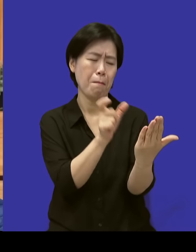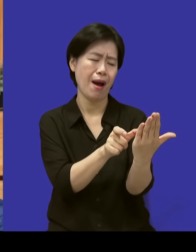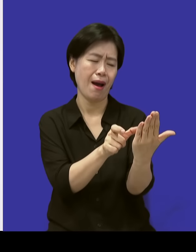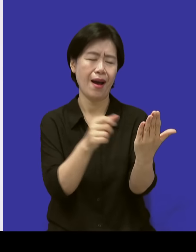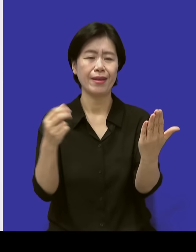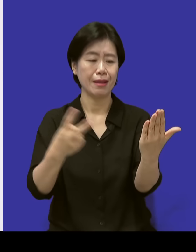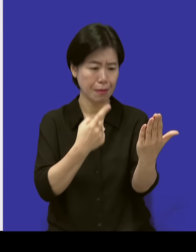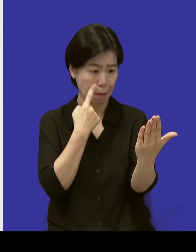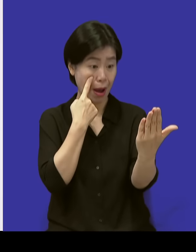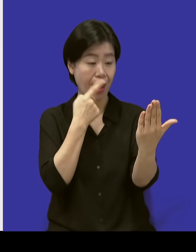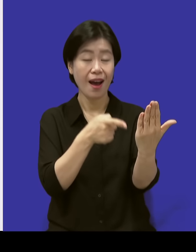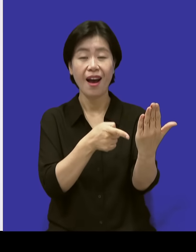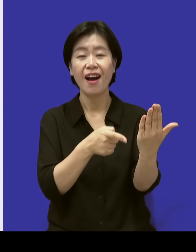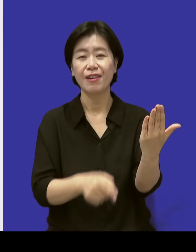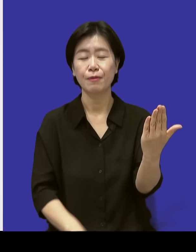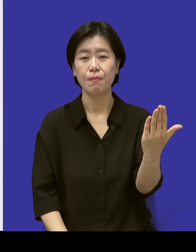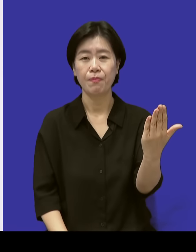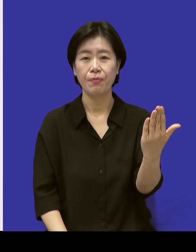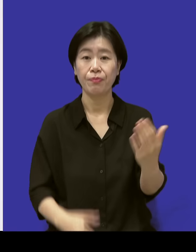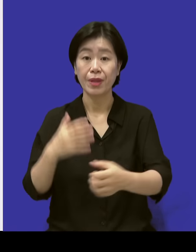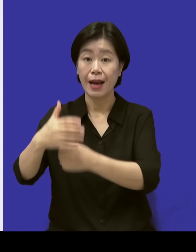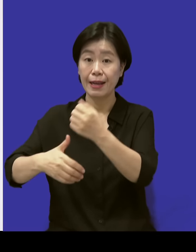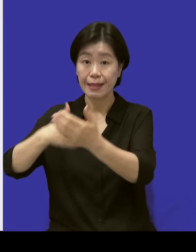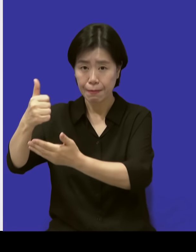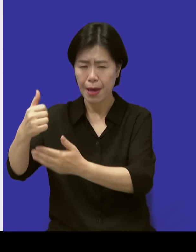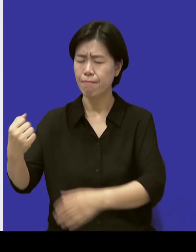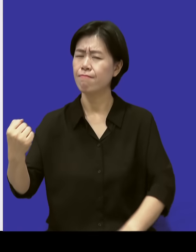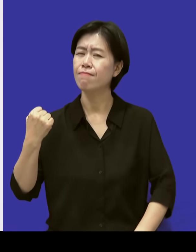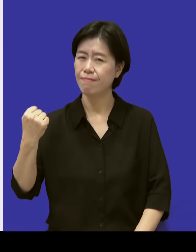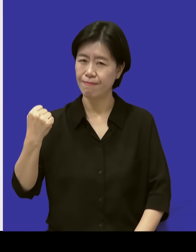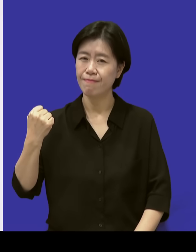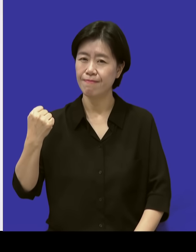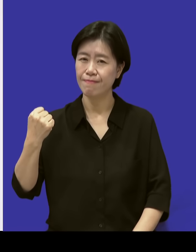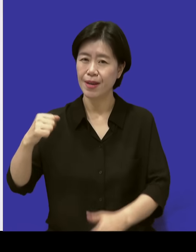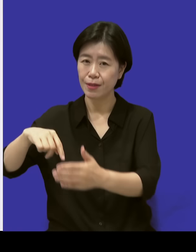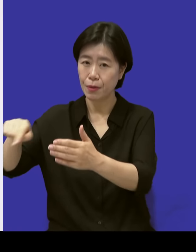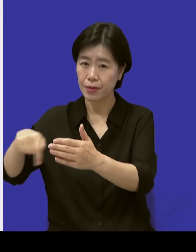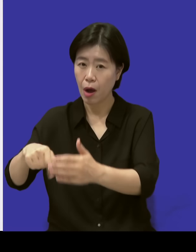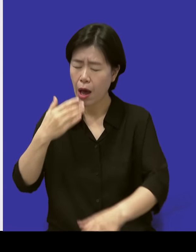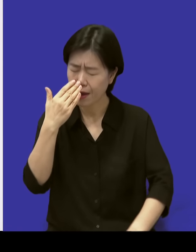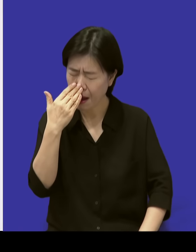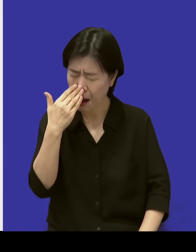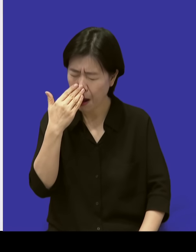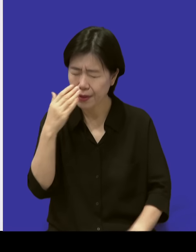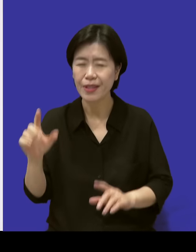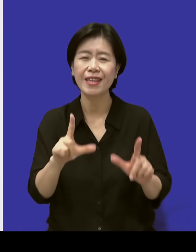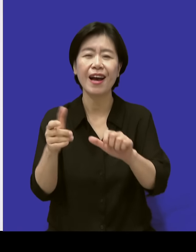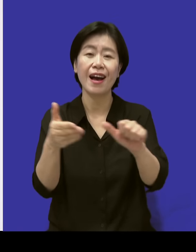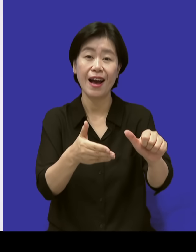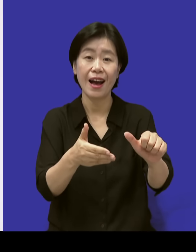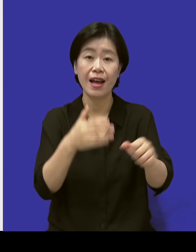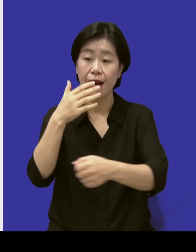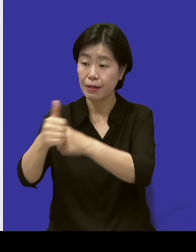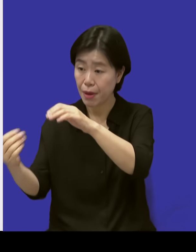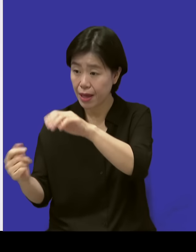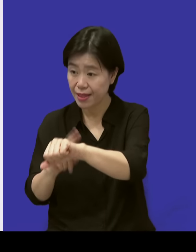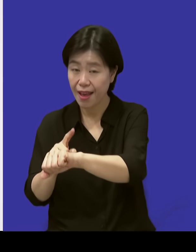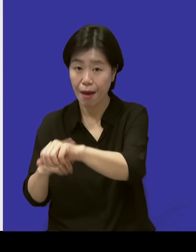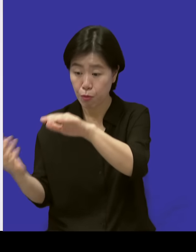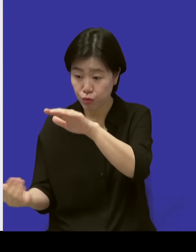네. 왜냐 하나님의 능하신 손 안에서 겸손하라. 때가 되면 너희를 높이시리라. 이 말씀을